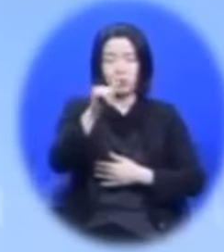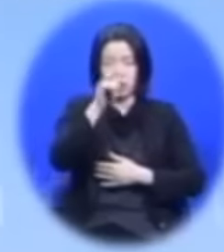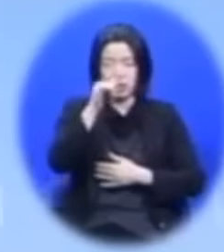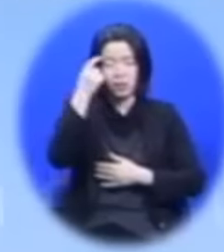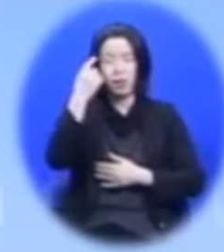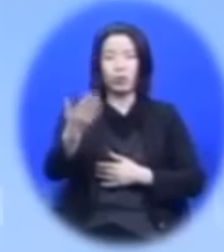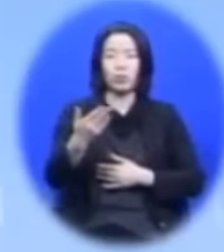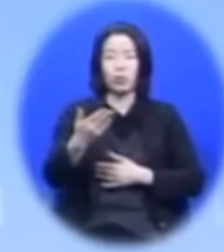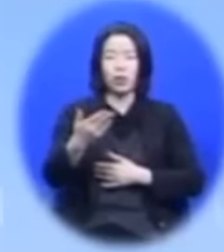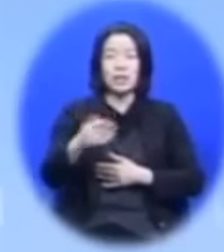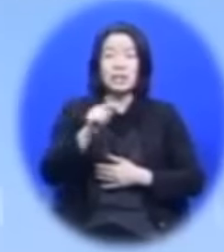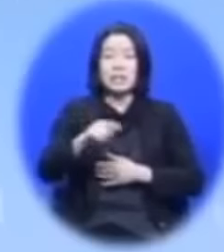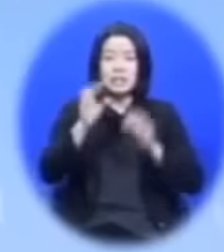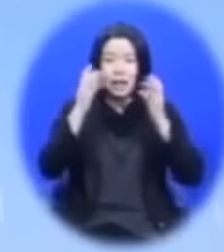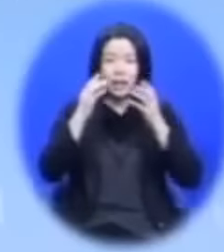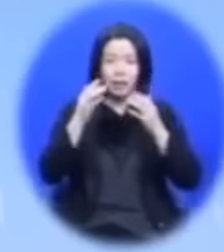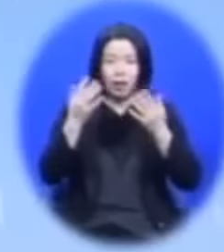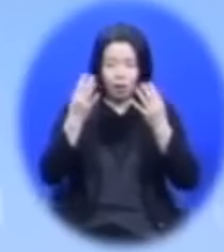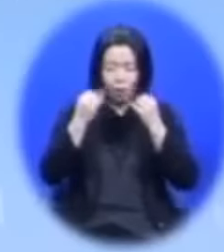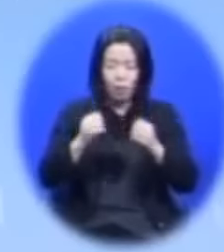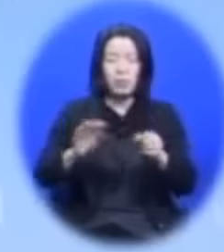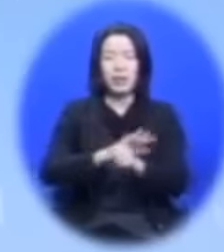이 아이가 얼마나 사랑스러운.